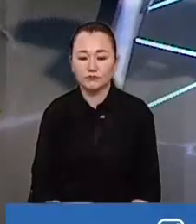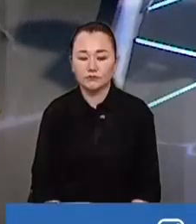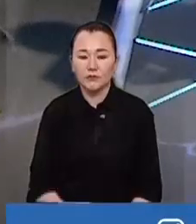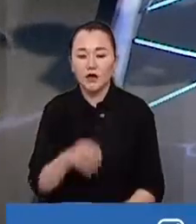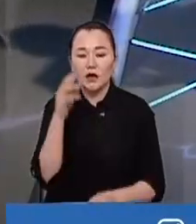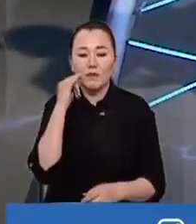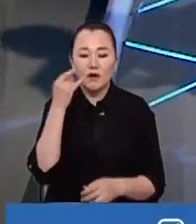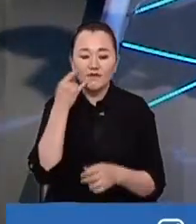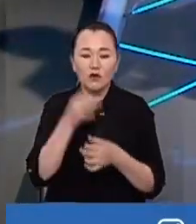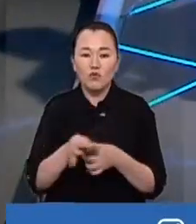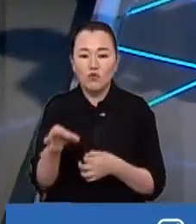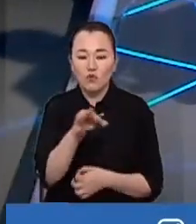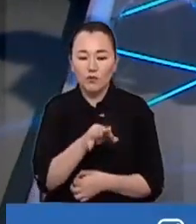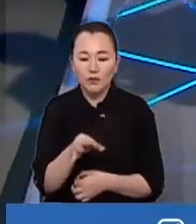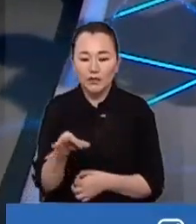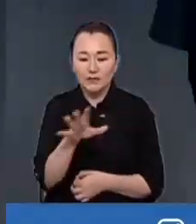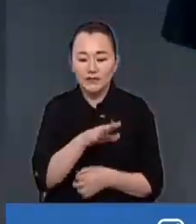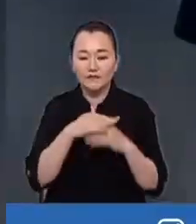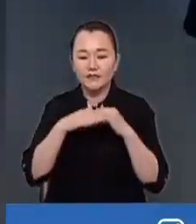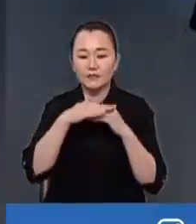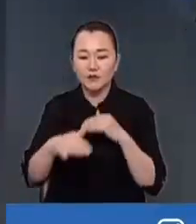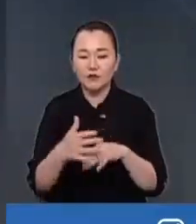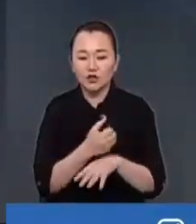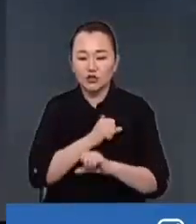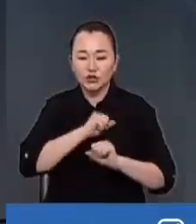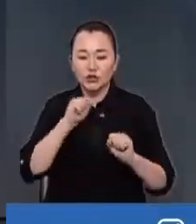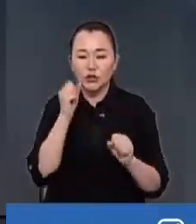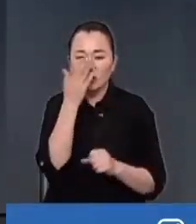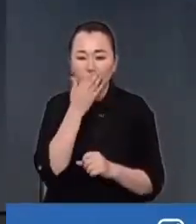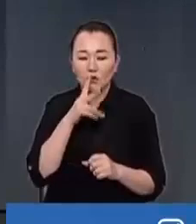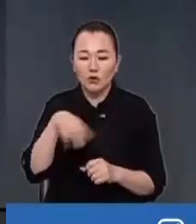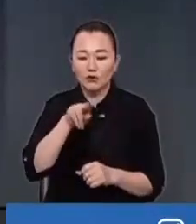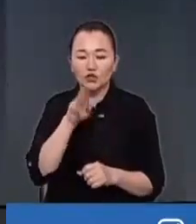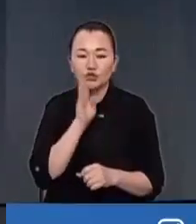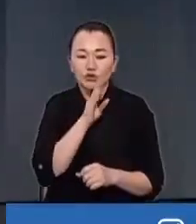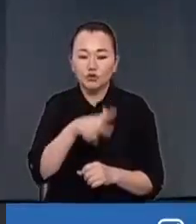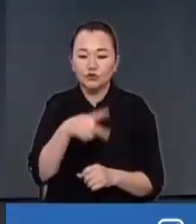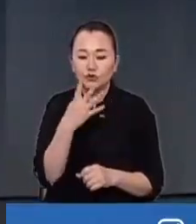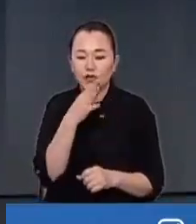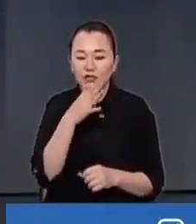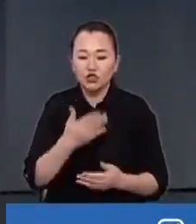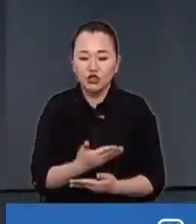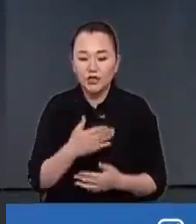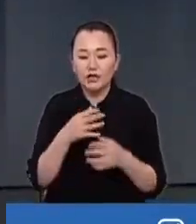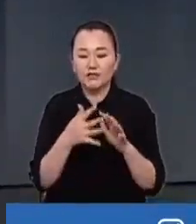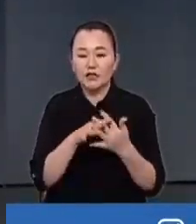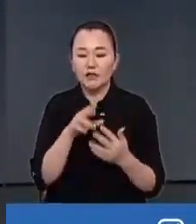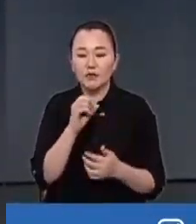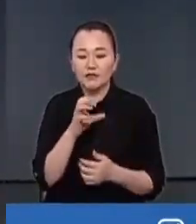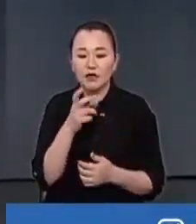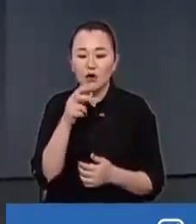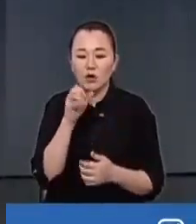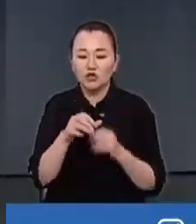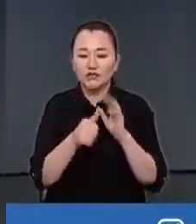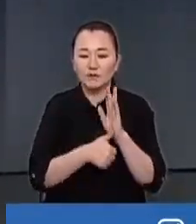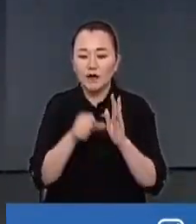а в Павлодарская области степи нашли замерзшую женщину 34-летняя жительница села бесхауга 16